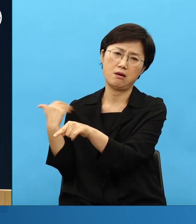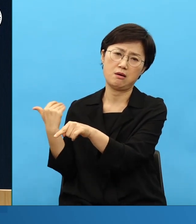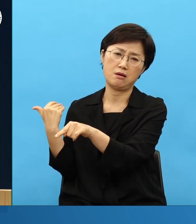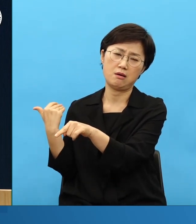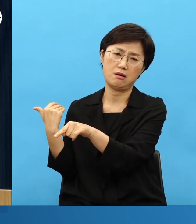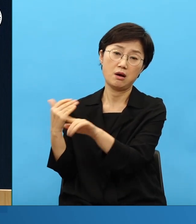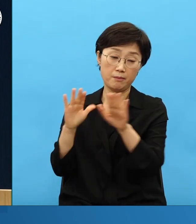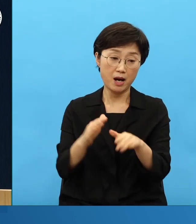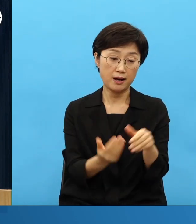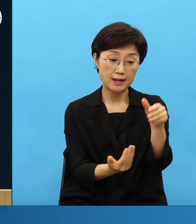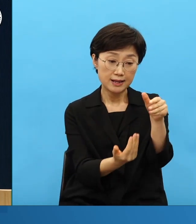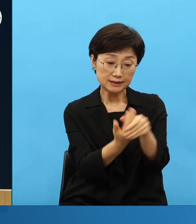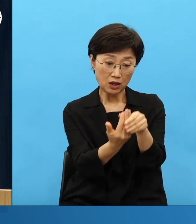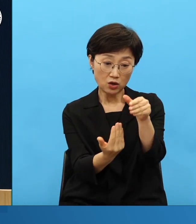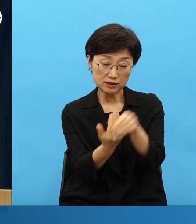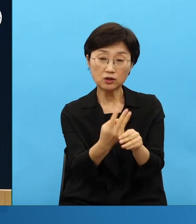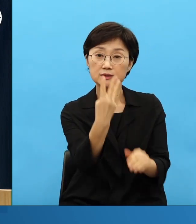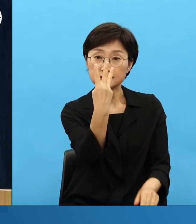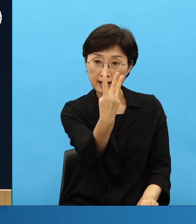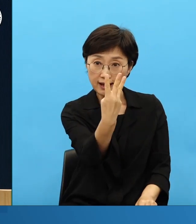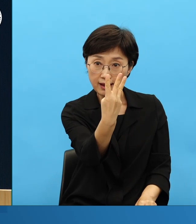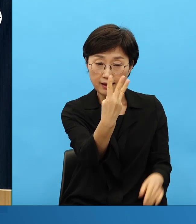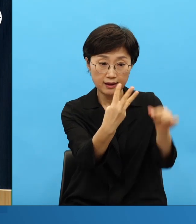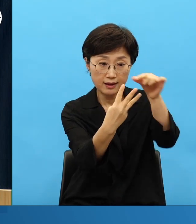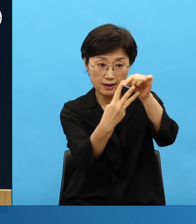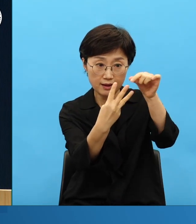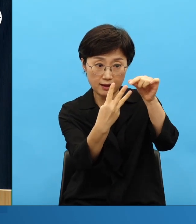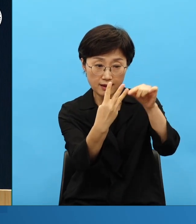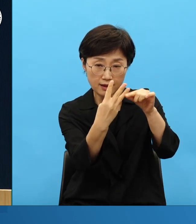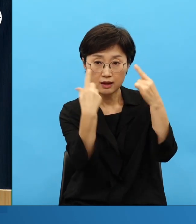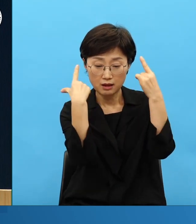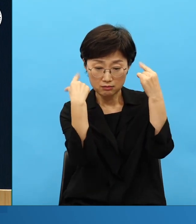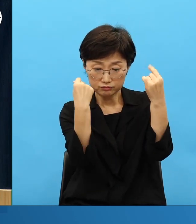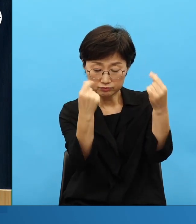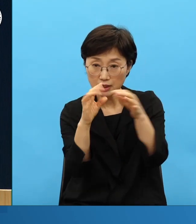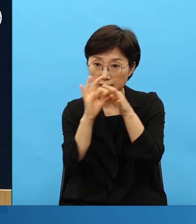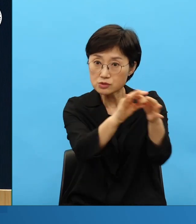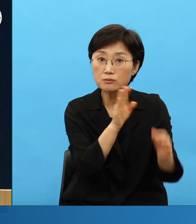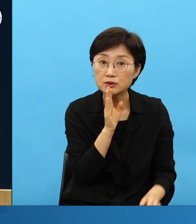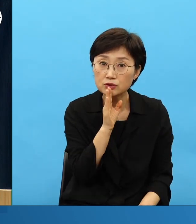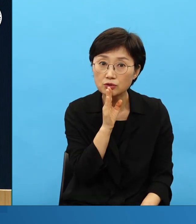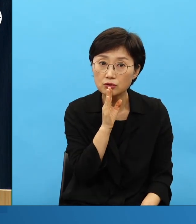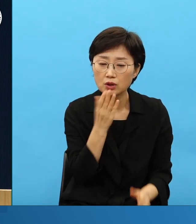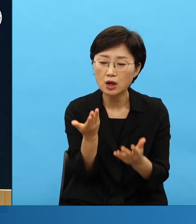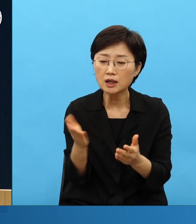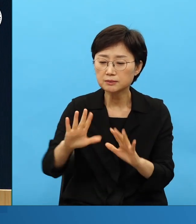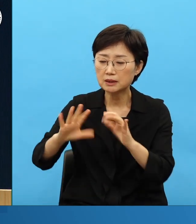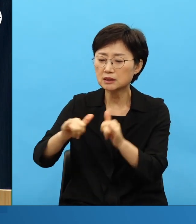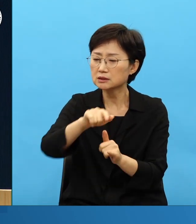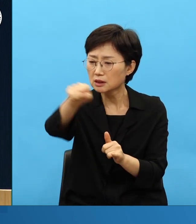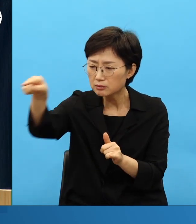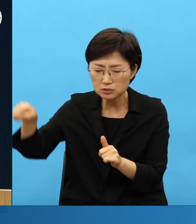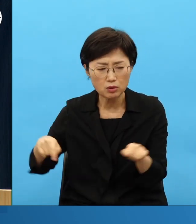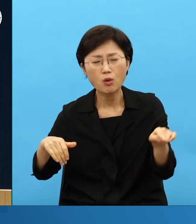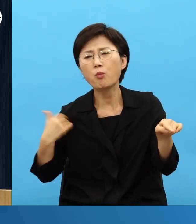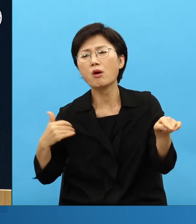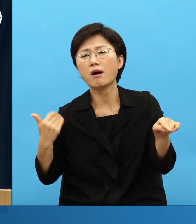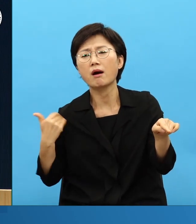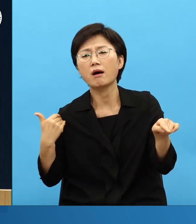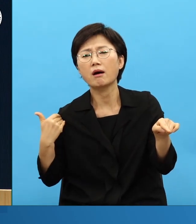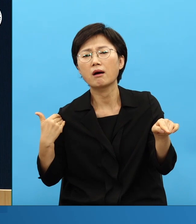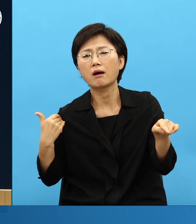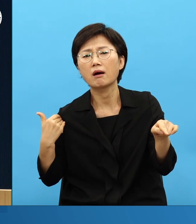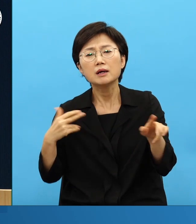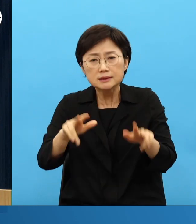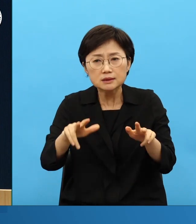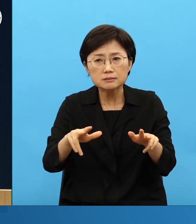있잖아요. 있는데도 몰라요. These three incidents that I just spoke of continues on to this day, but they don't even know the existence of that. 이 세 가지 사건이 미국에 제일